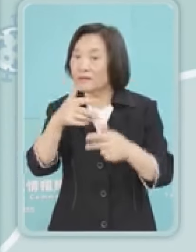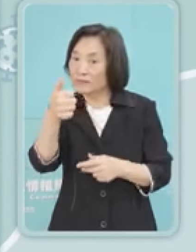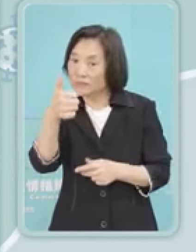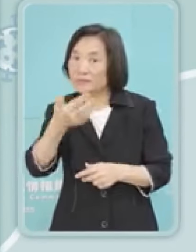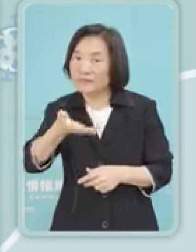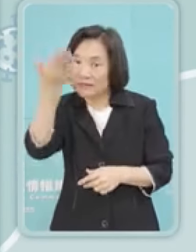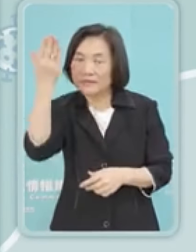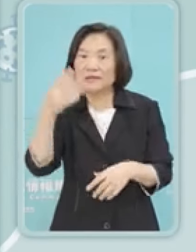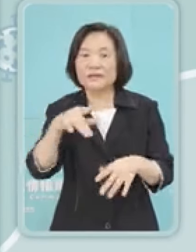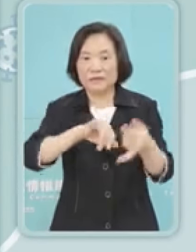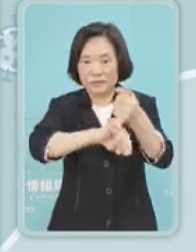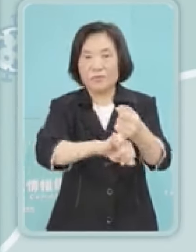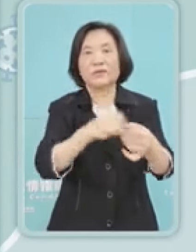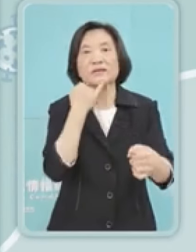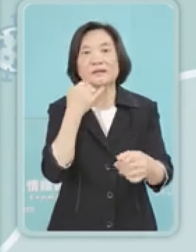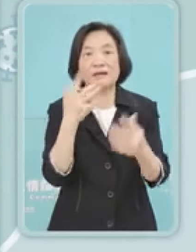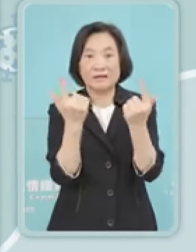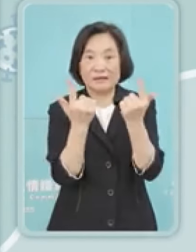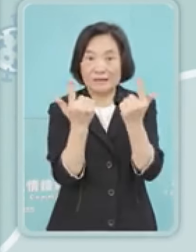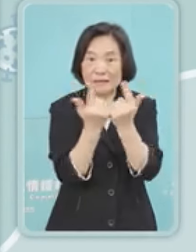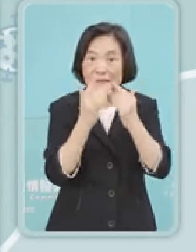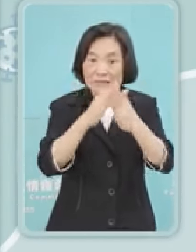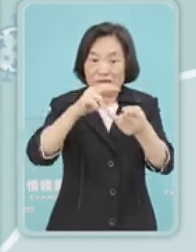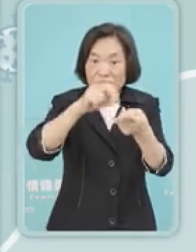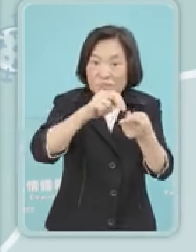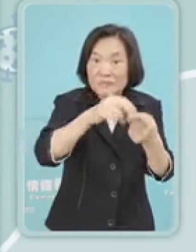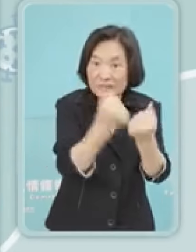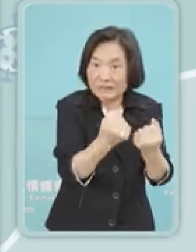开始预约，那不限台北市籍。